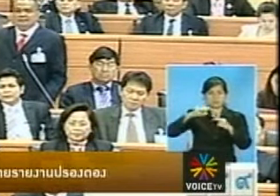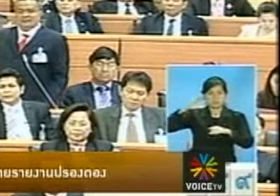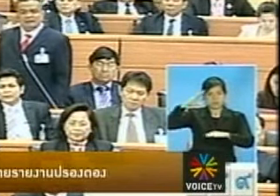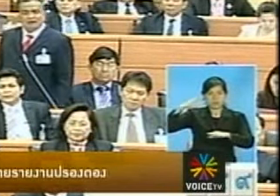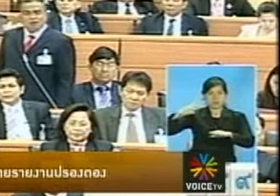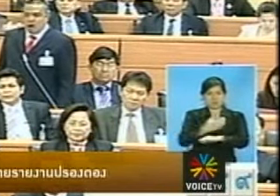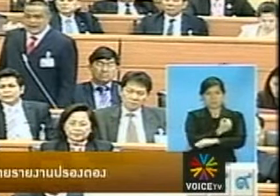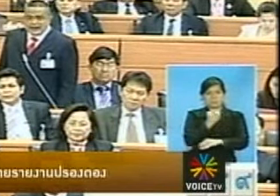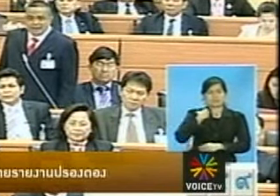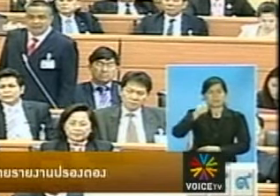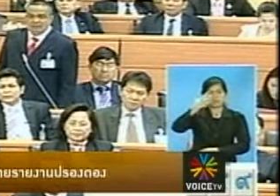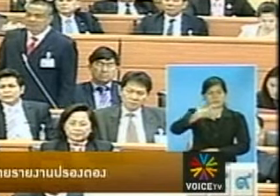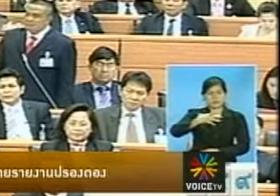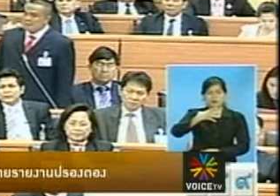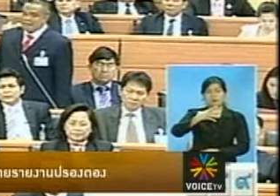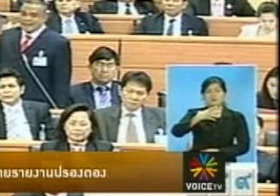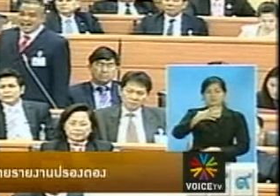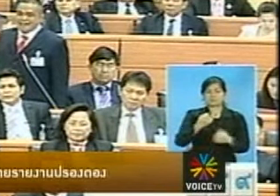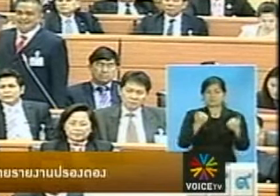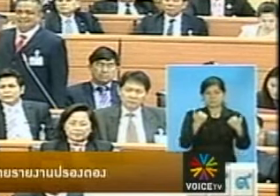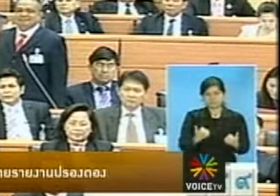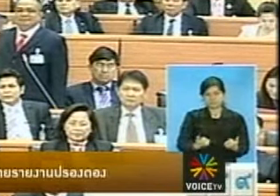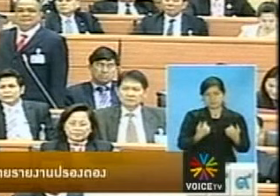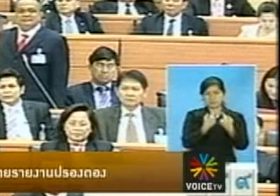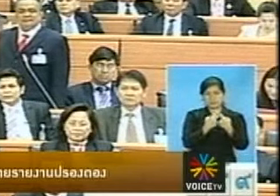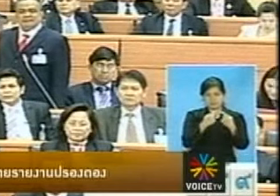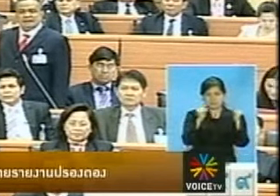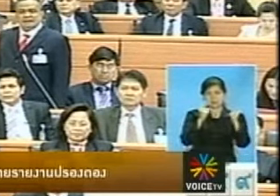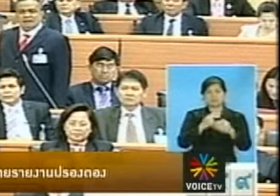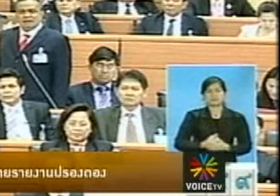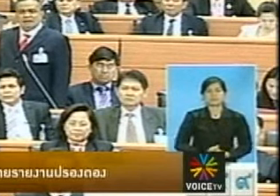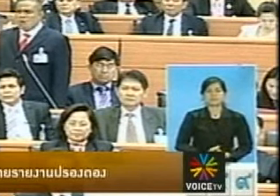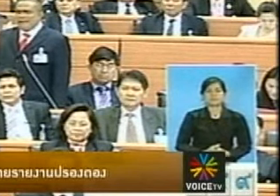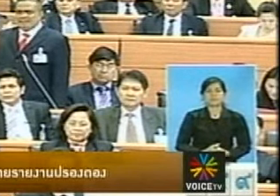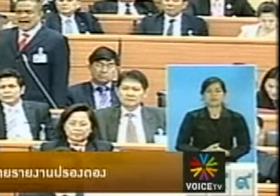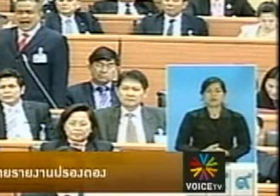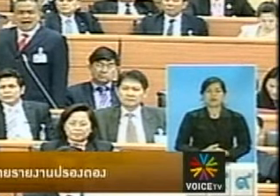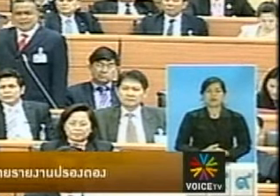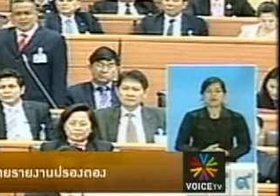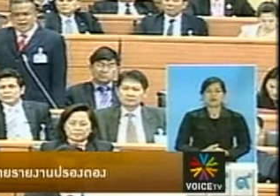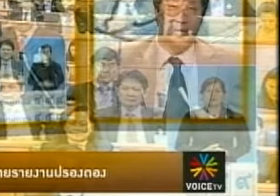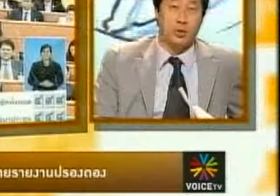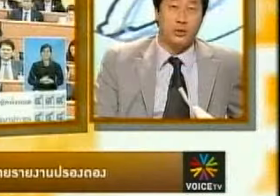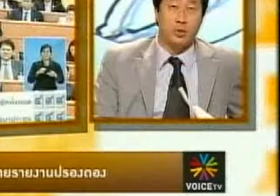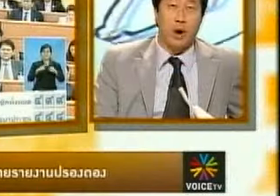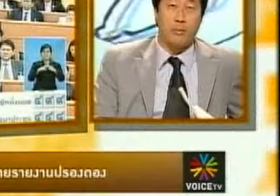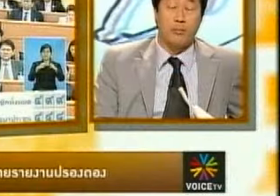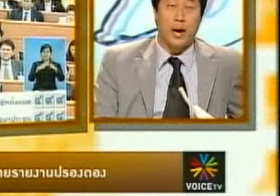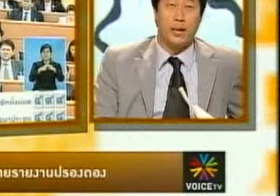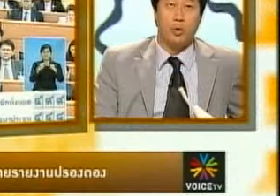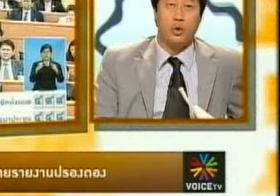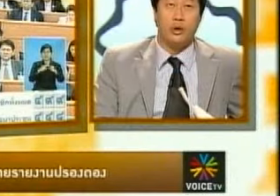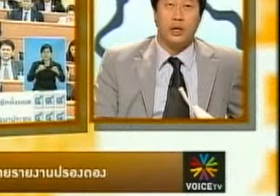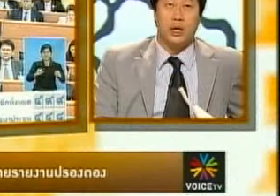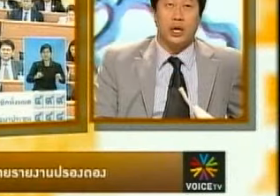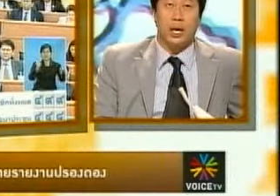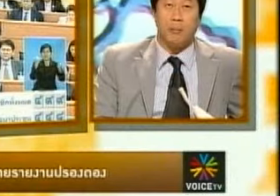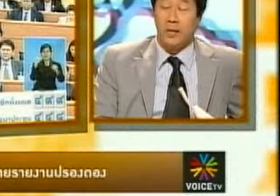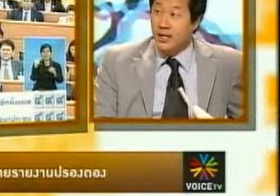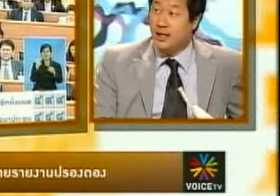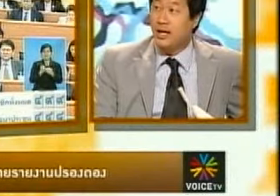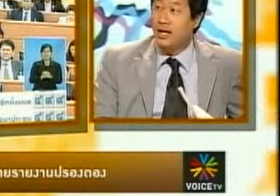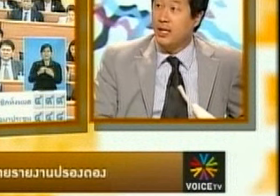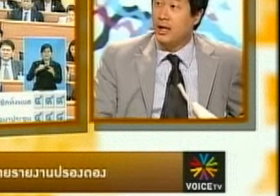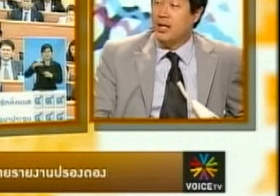ข้อนั้นวันนี้มันไม่ใช่เลยบางบางส่วนของที่คุณจตุพรพรหมพันธ์พูด